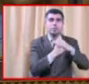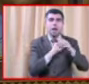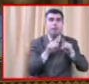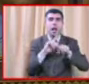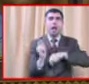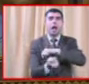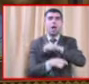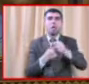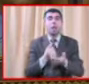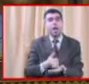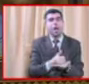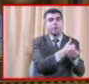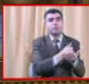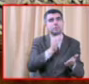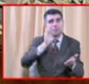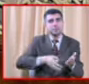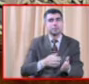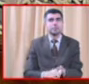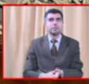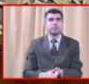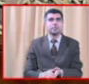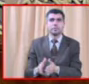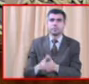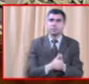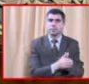القروي؟ كلمة السيد الوزير تفضل.